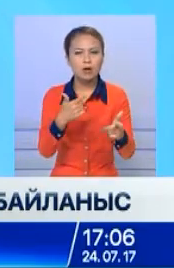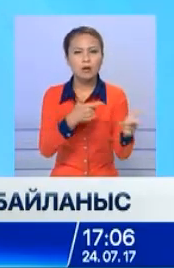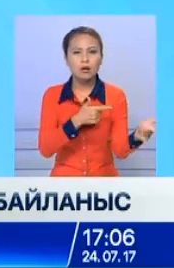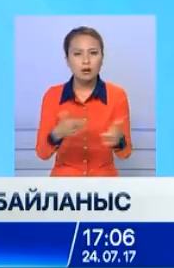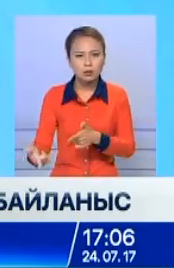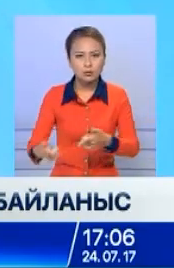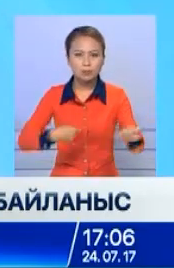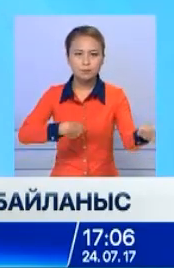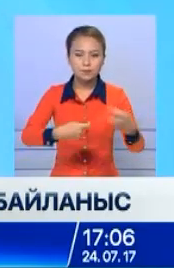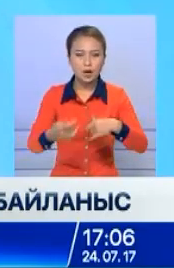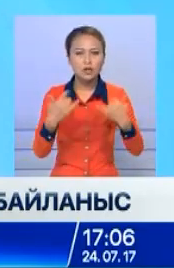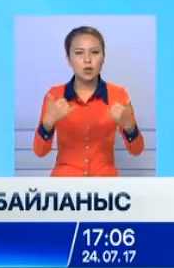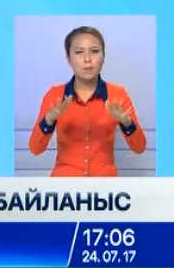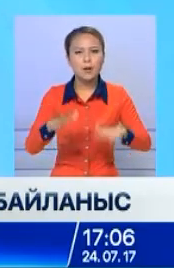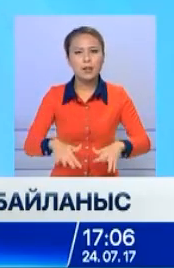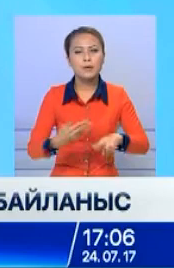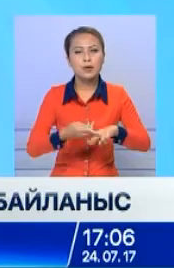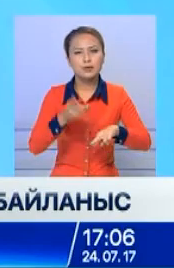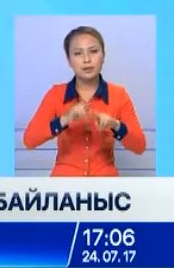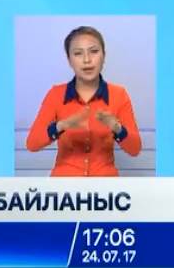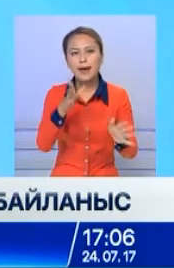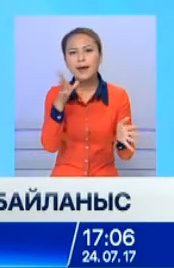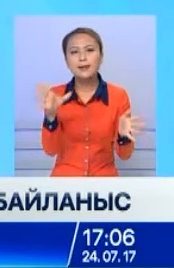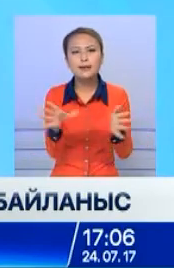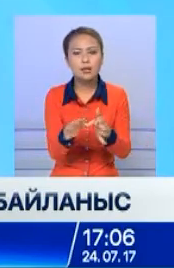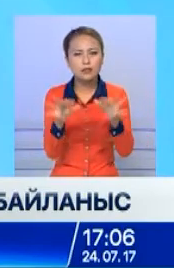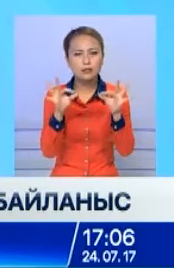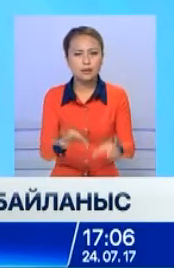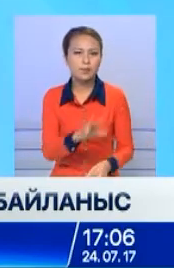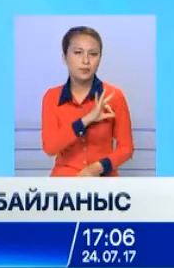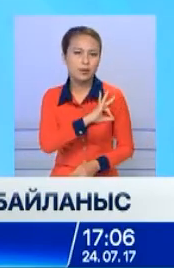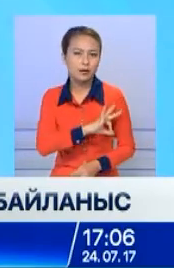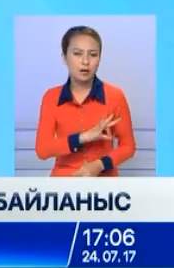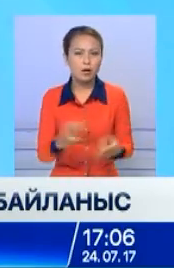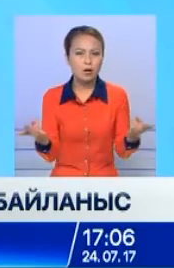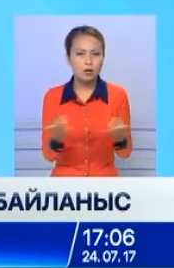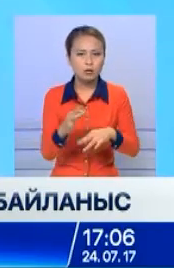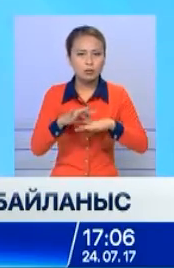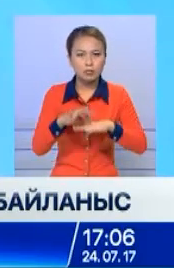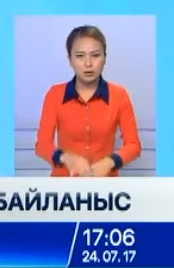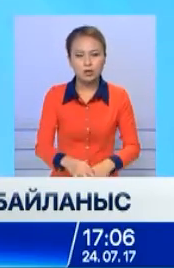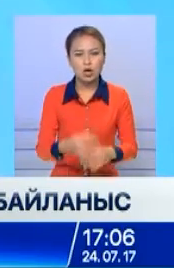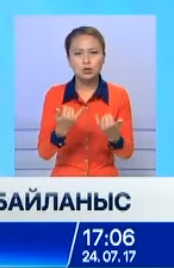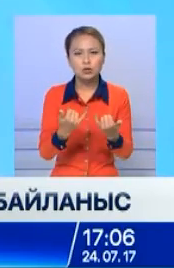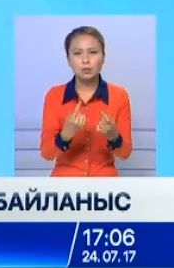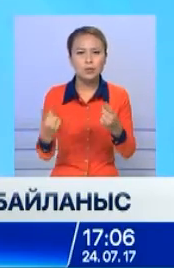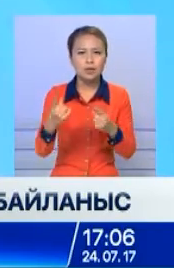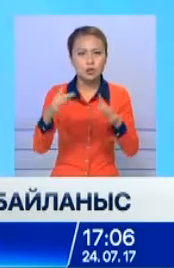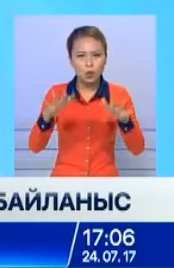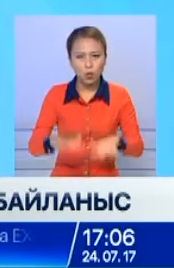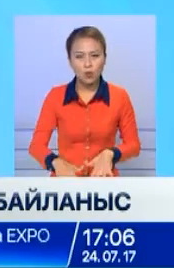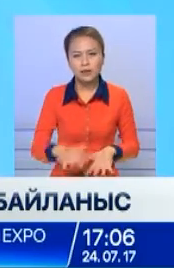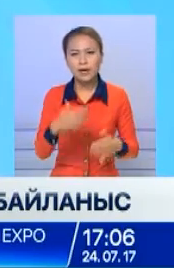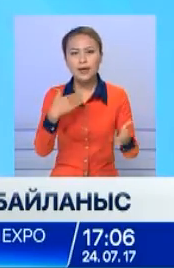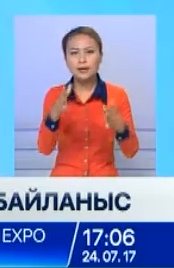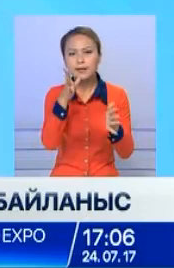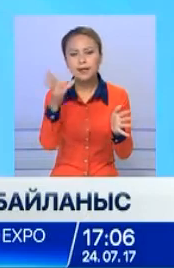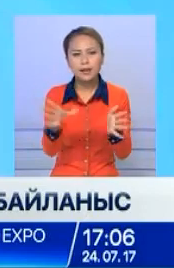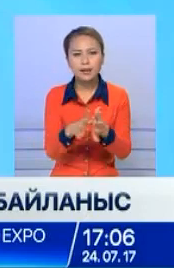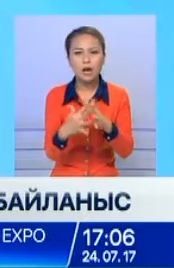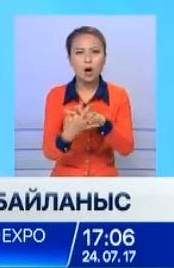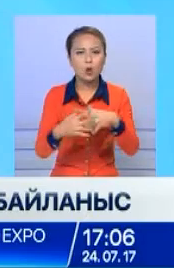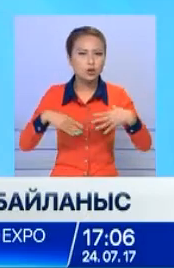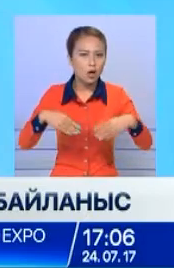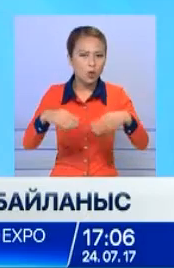дайынбыз. Юньянда баламалы энергия көздерін тиімді қолдану жағынан да алдыңғы орында. Бұдан былай да энергетика мен ауыл шаруашылық